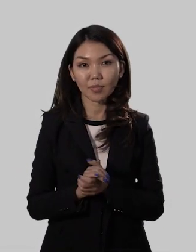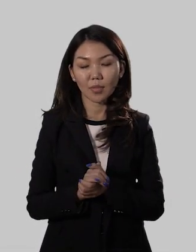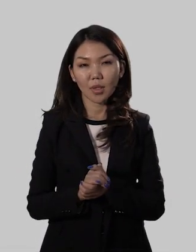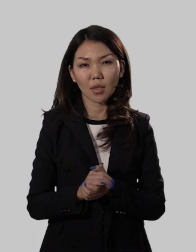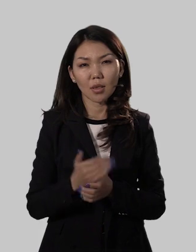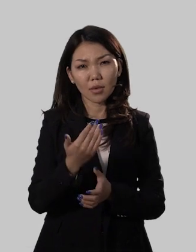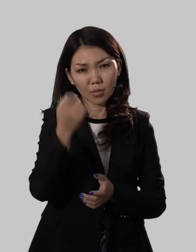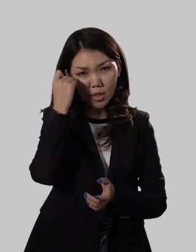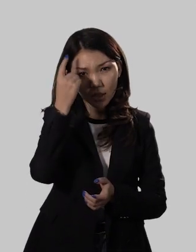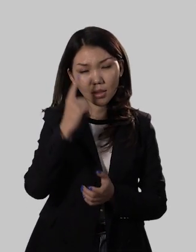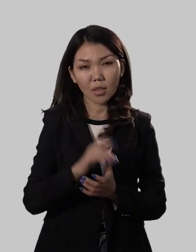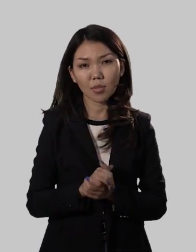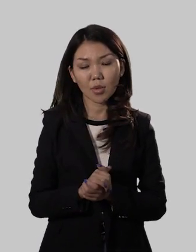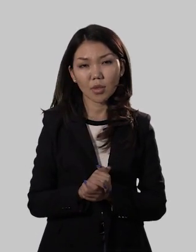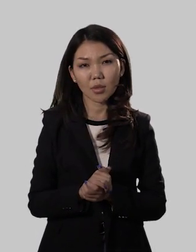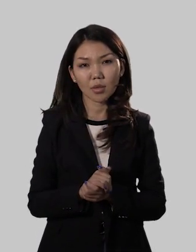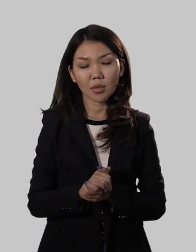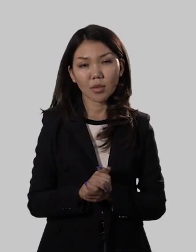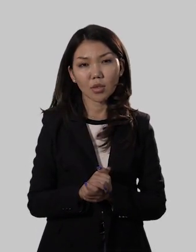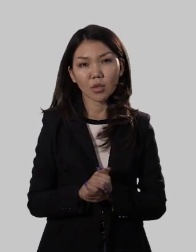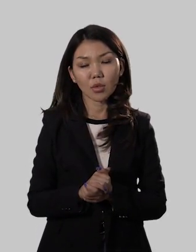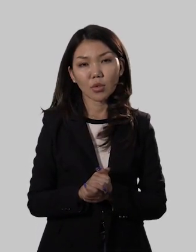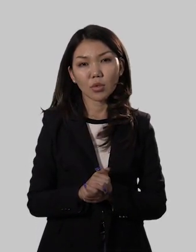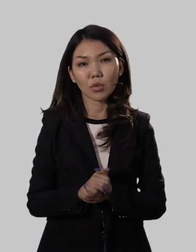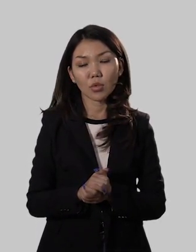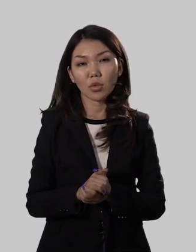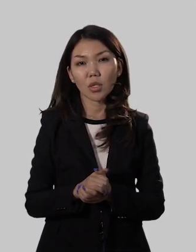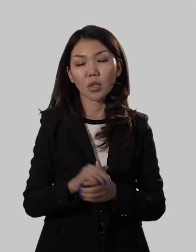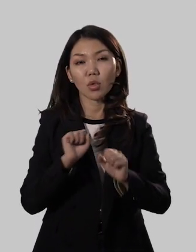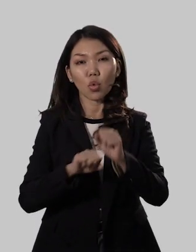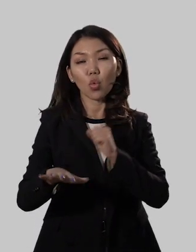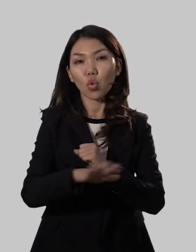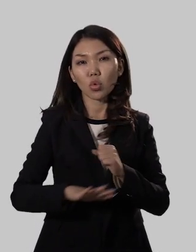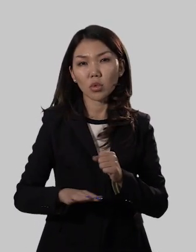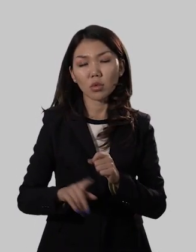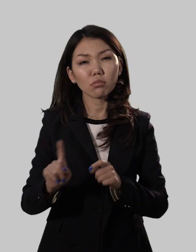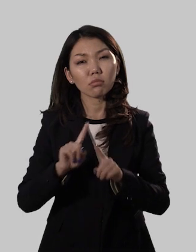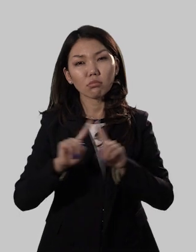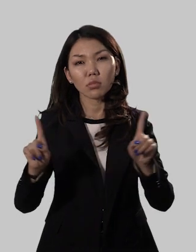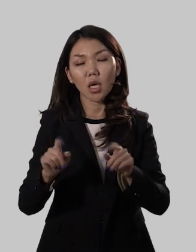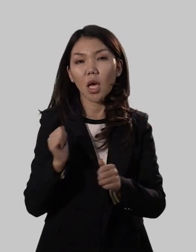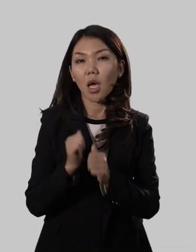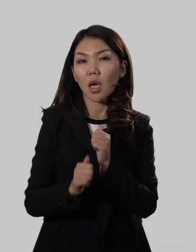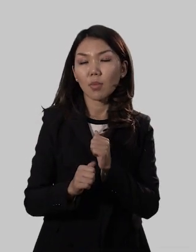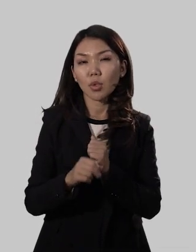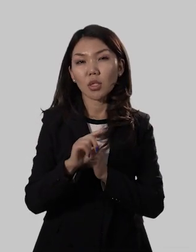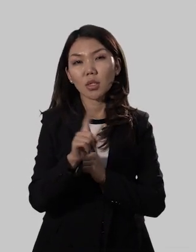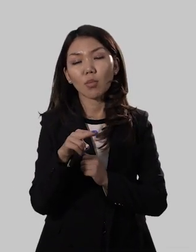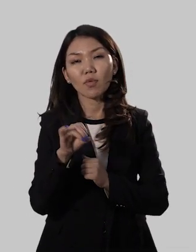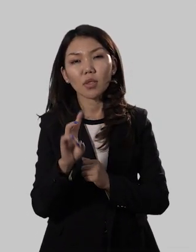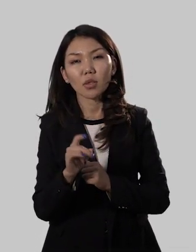Балдар, билесиңерби? Коруктар эмнеси менен өзгөчөлөнөт? Ар бир коруктун өзгөчөлүгү